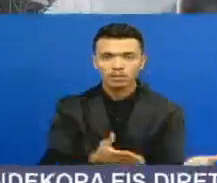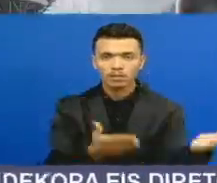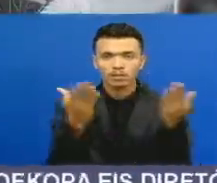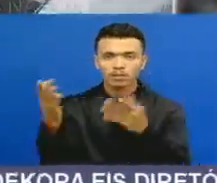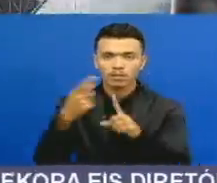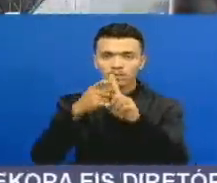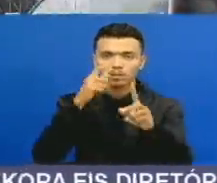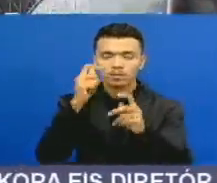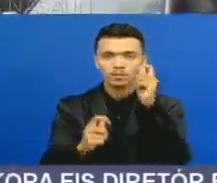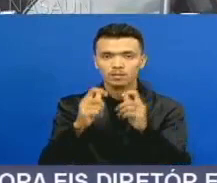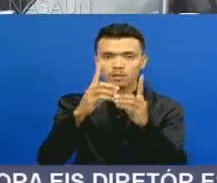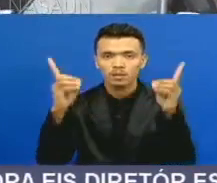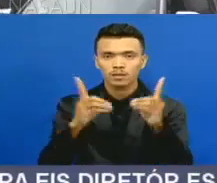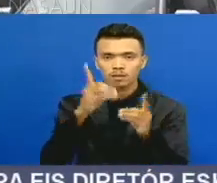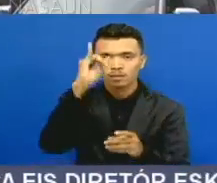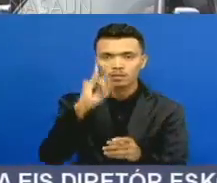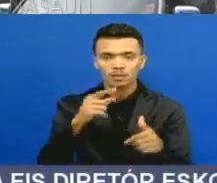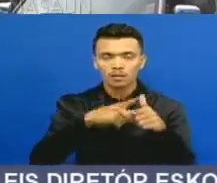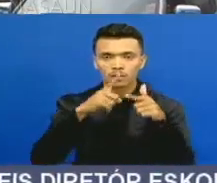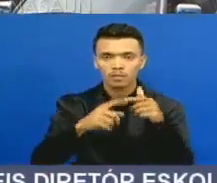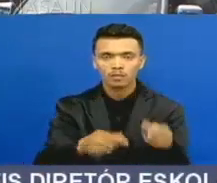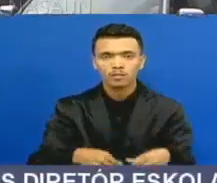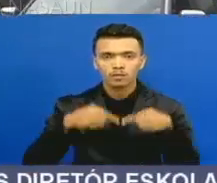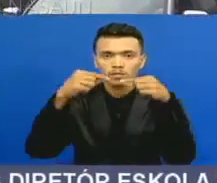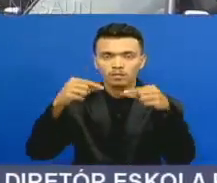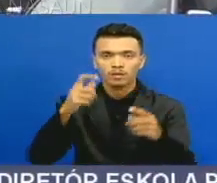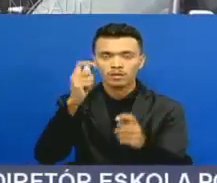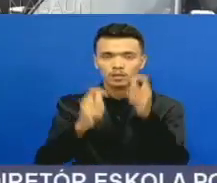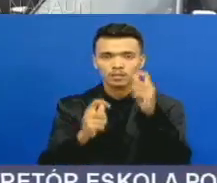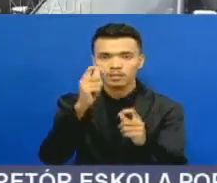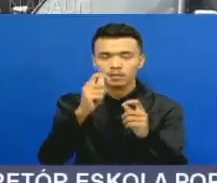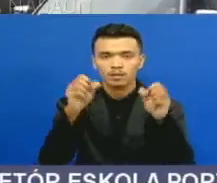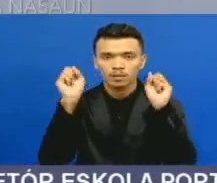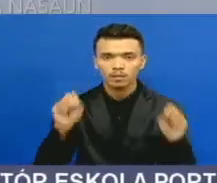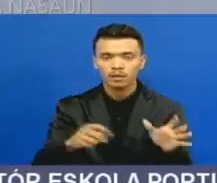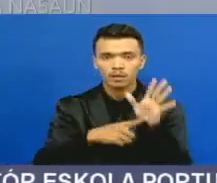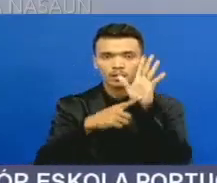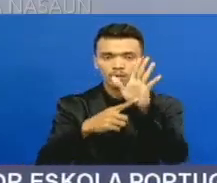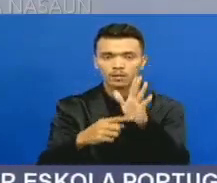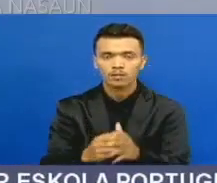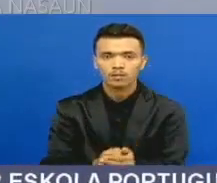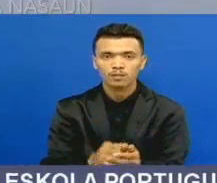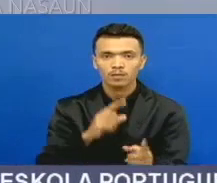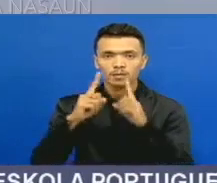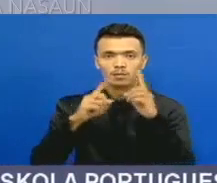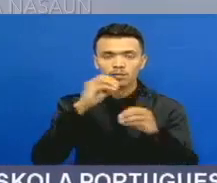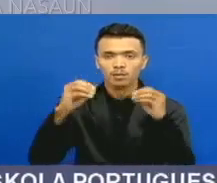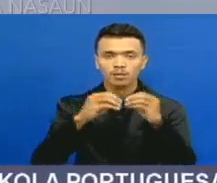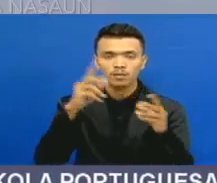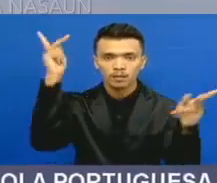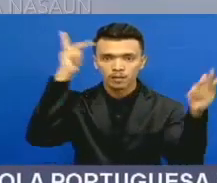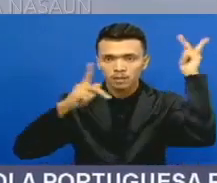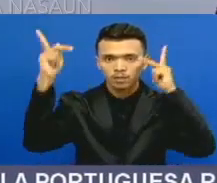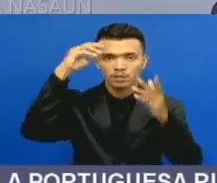justi Tribunal Distrital Dili. Ha foi remete ba Tribunal Recurso hodi pronuncia. Como ele está colhendo como caso independente